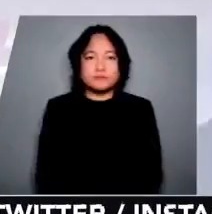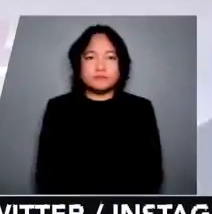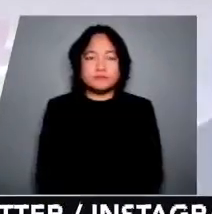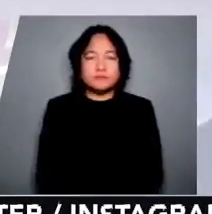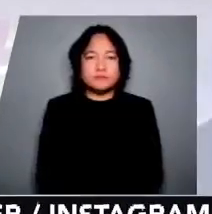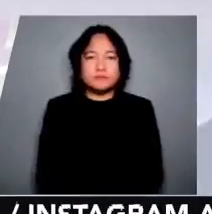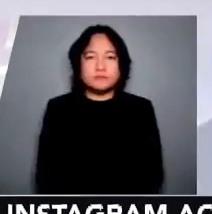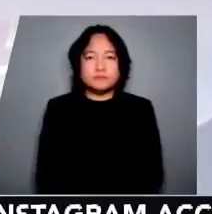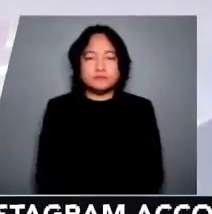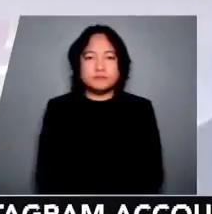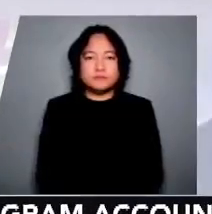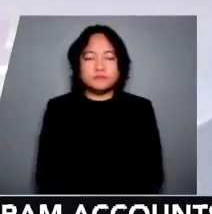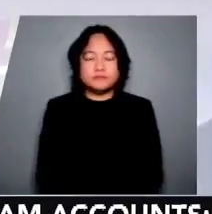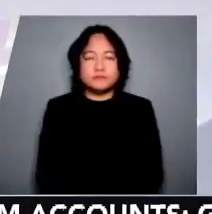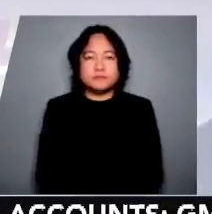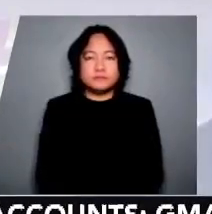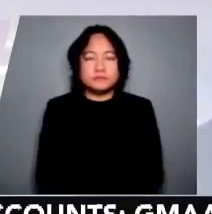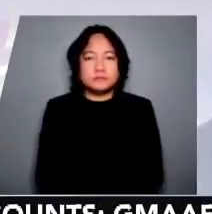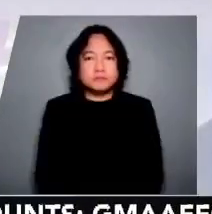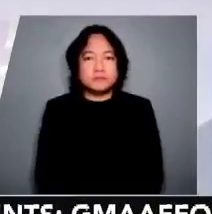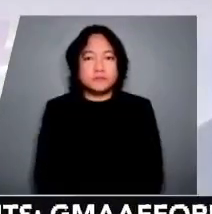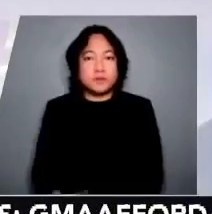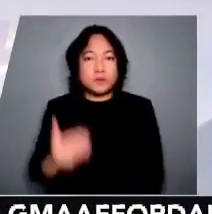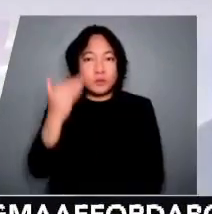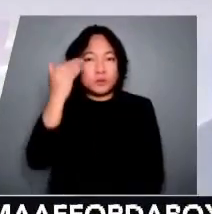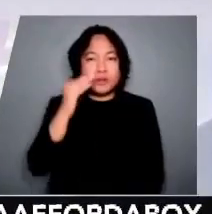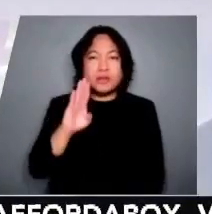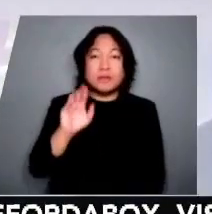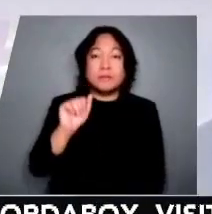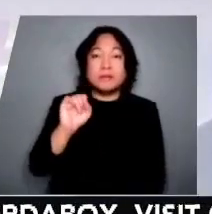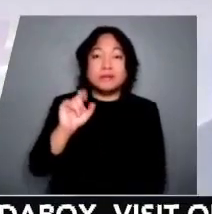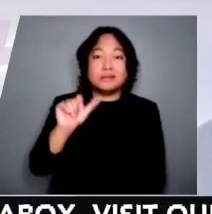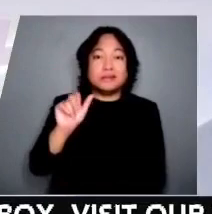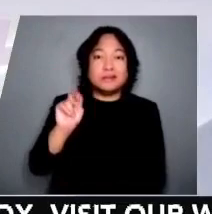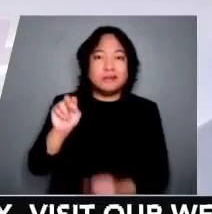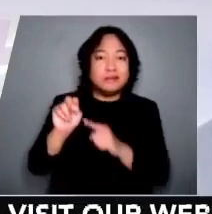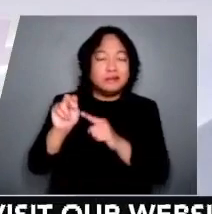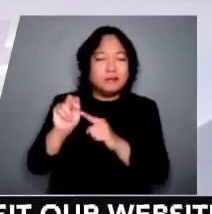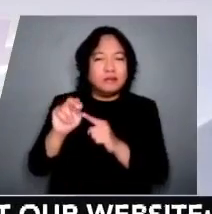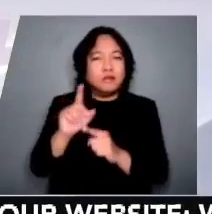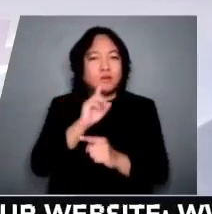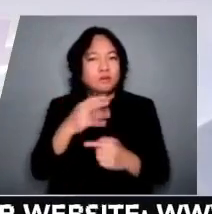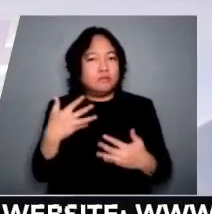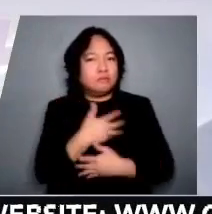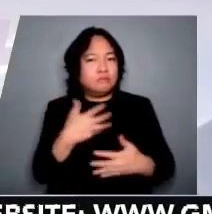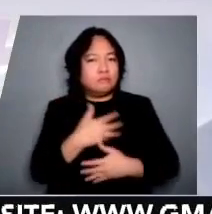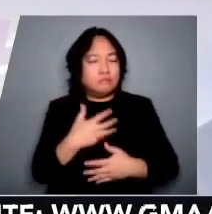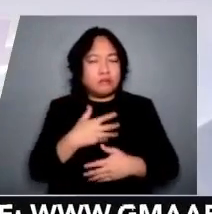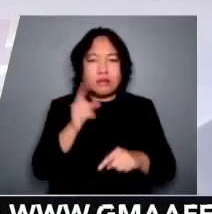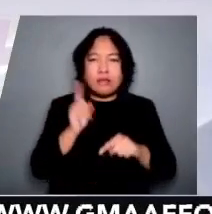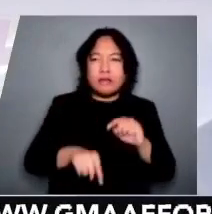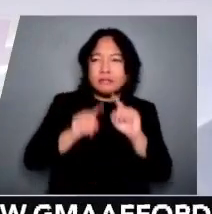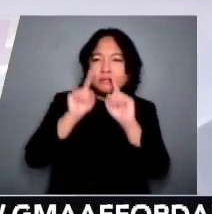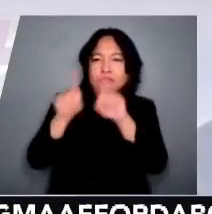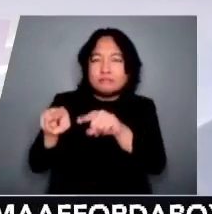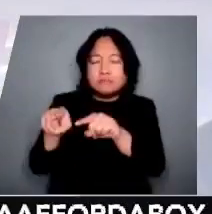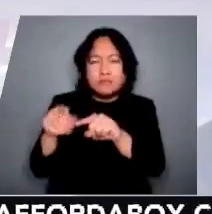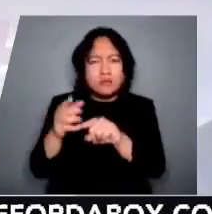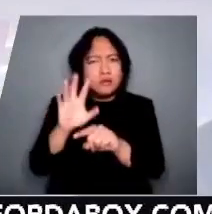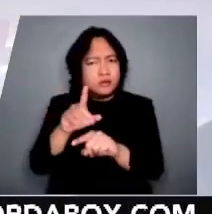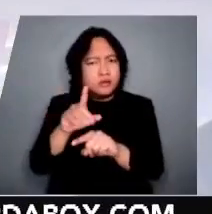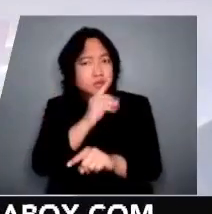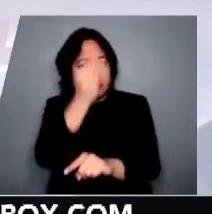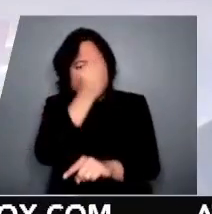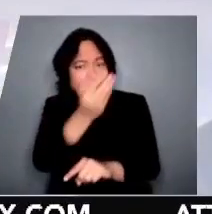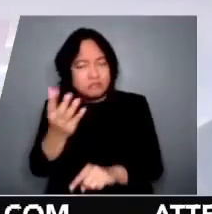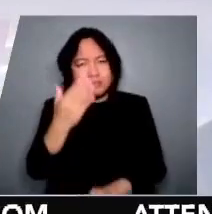Ang dapat ang daw na ikatakot sa basilan ay hindi ito mapuntahan. Napakaganda kasi ng probinsya at hindi rin dapat palampasin